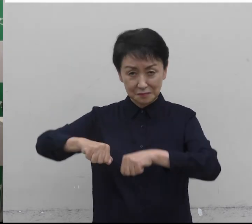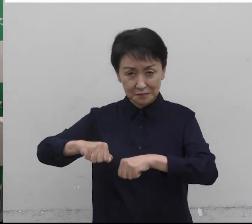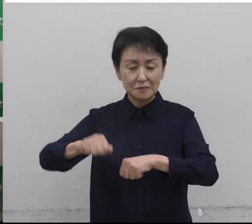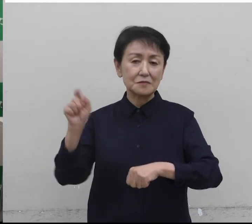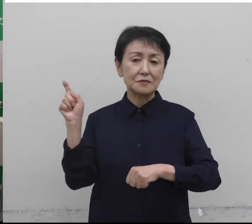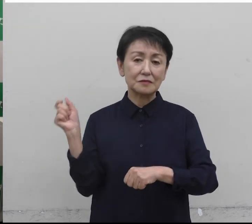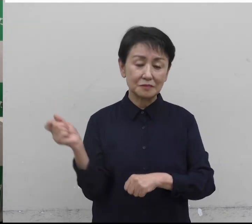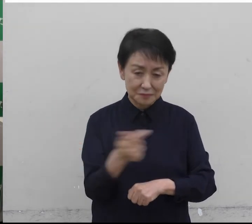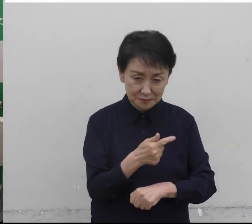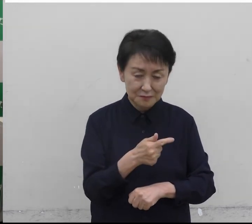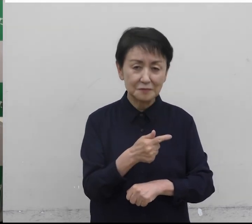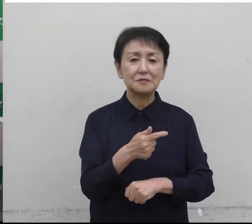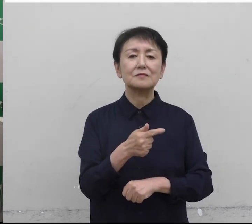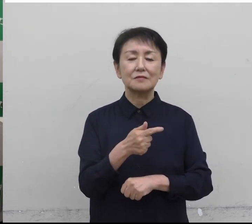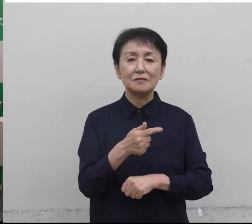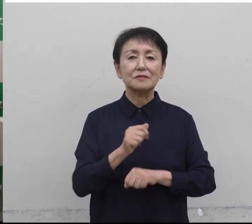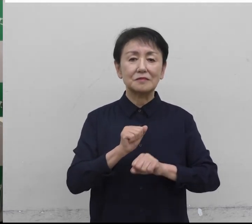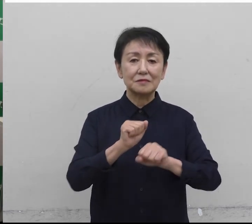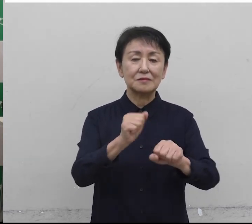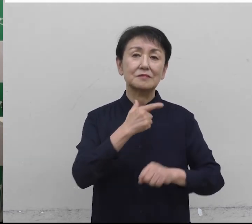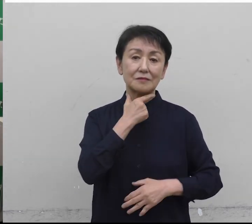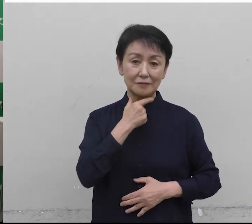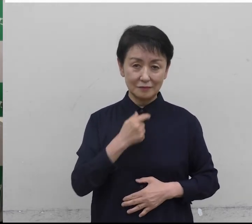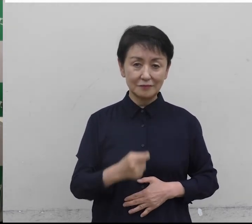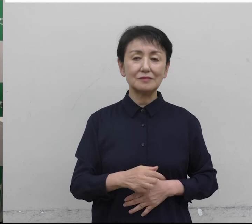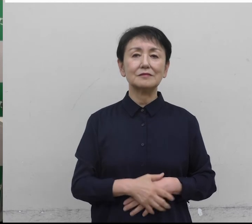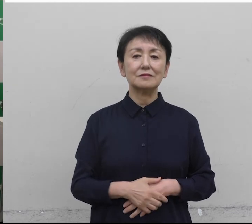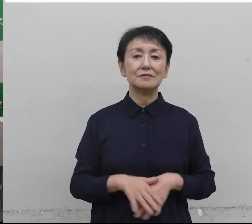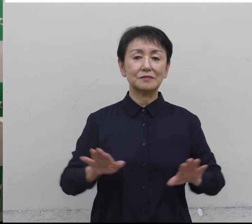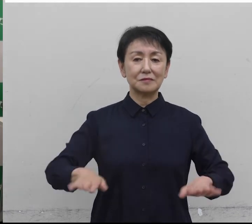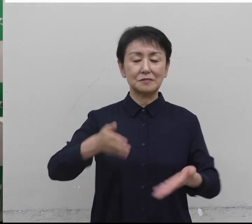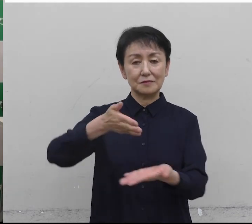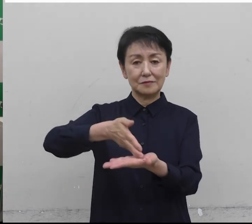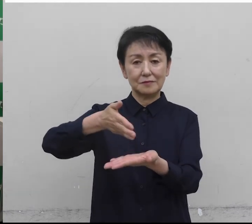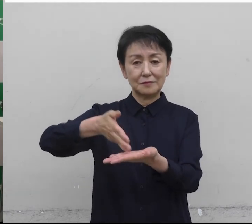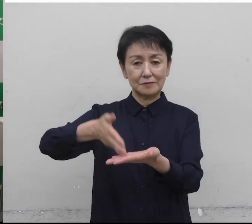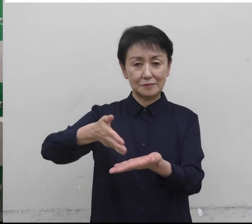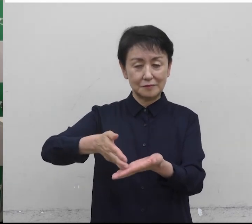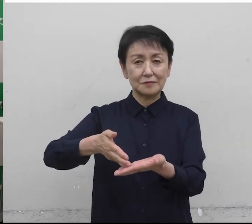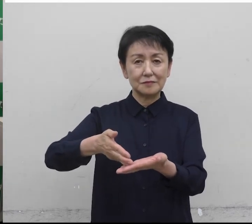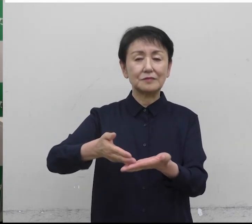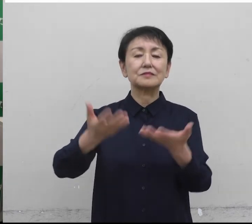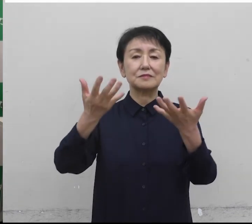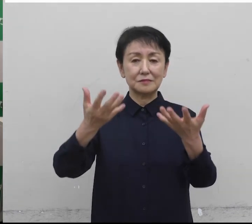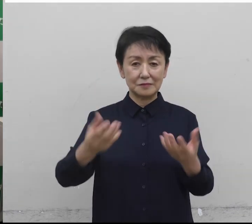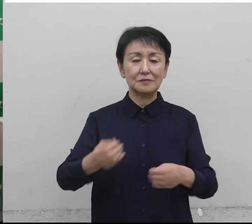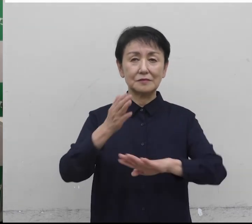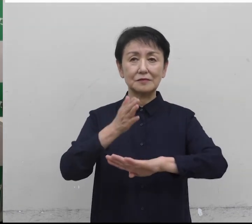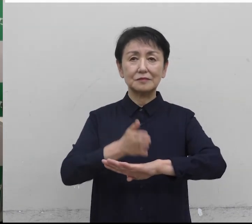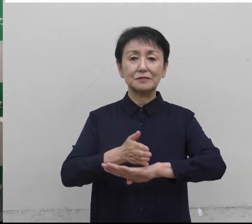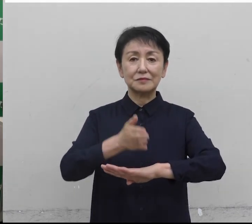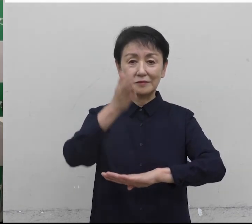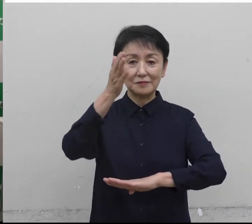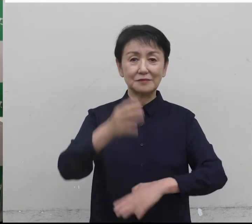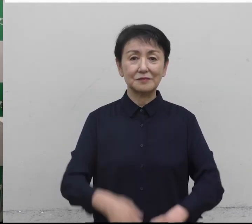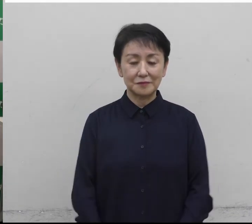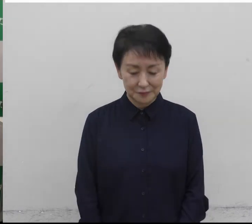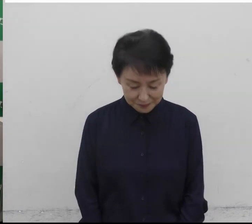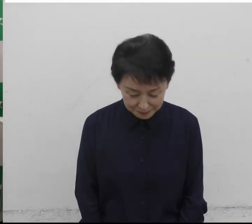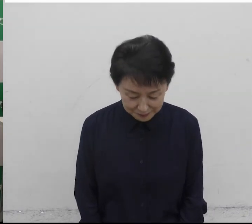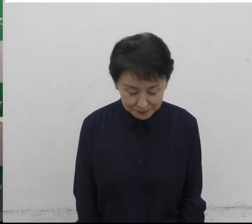考えております。本日のリリース事項については以上でございます。ありがとうございました。